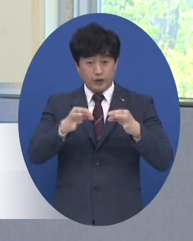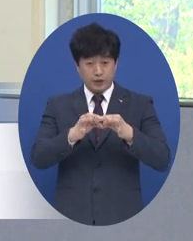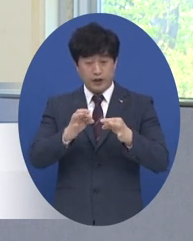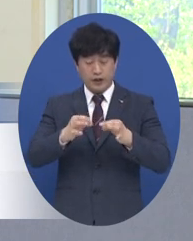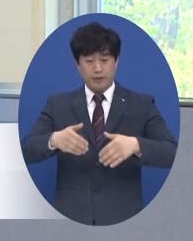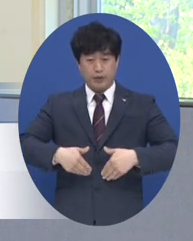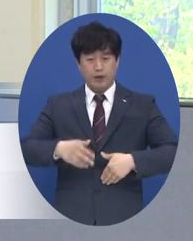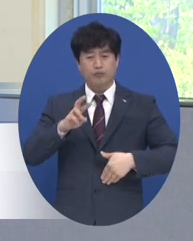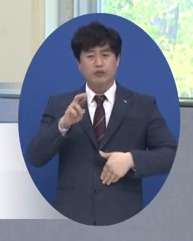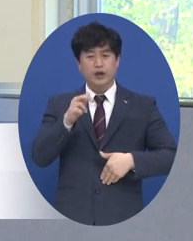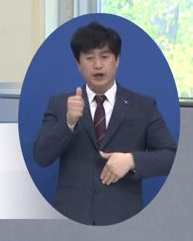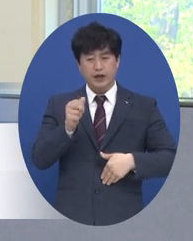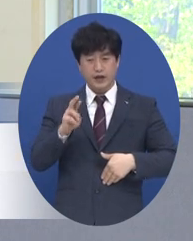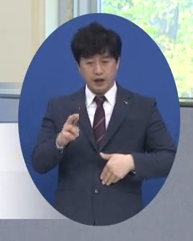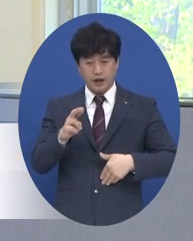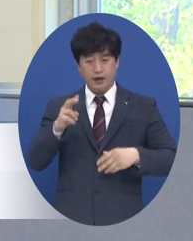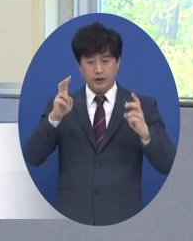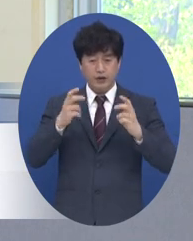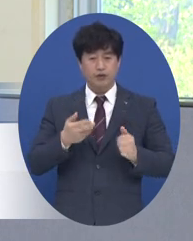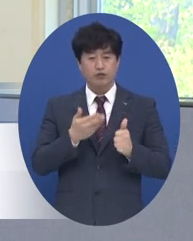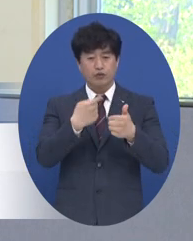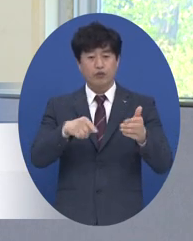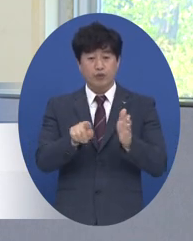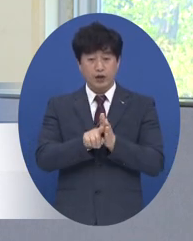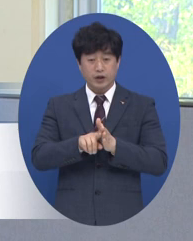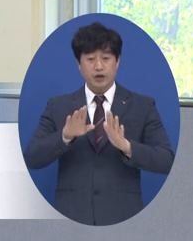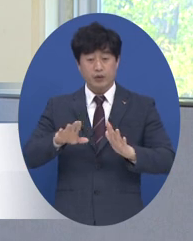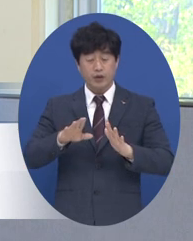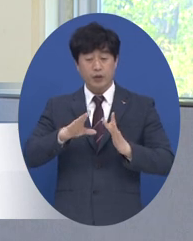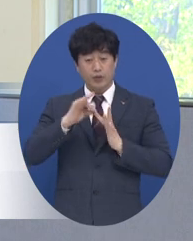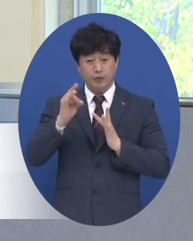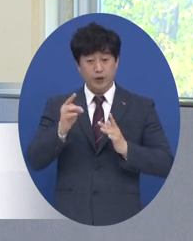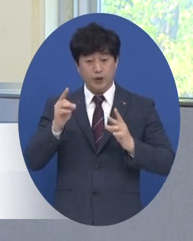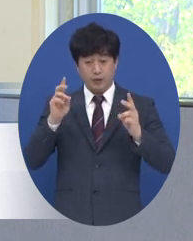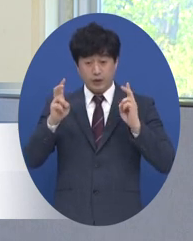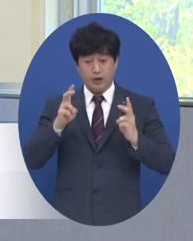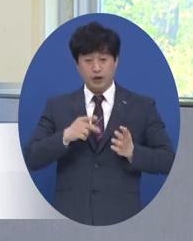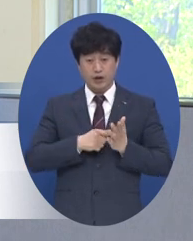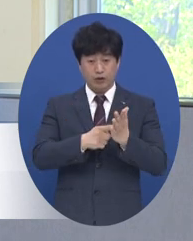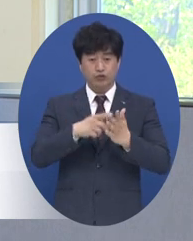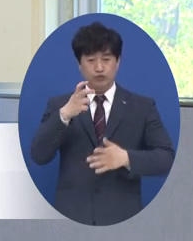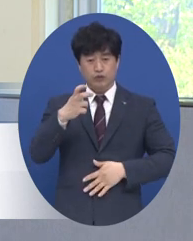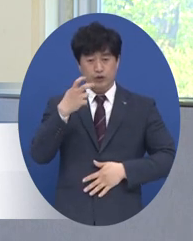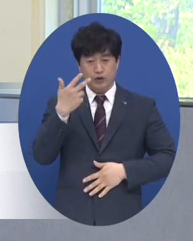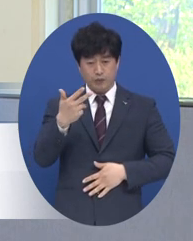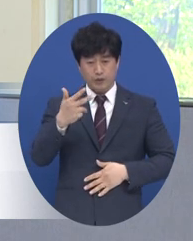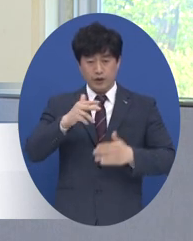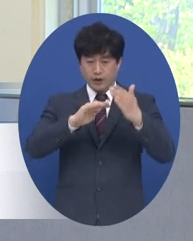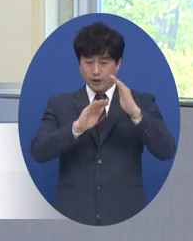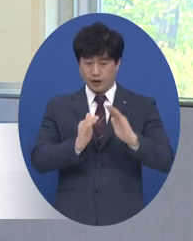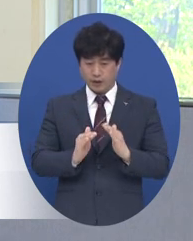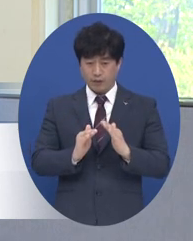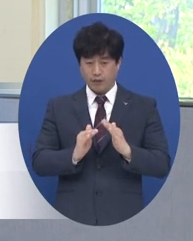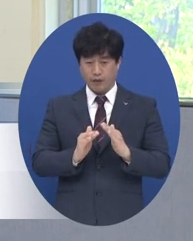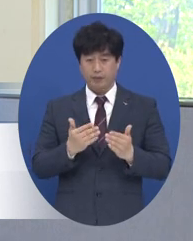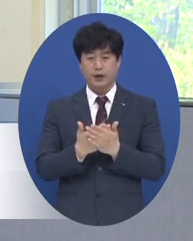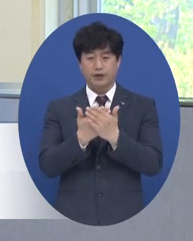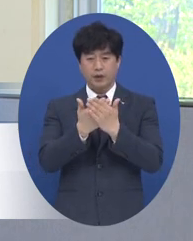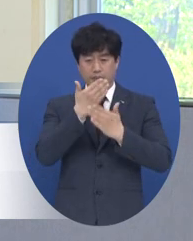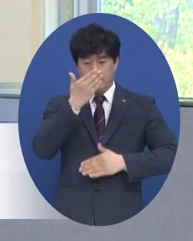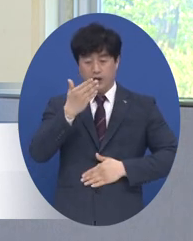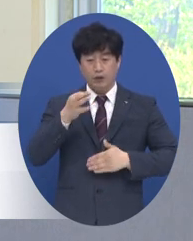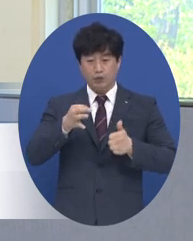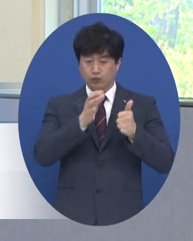rar 케어 육성하기 위해 이번에 선발한 v rar 기업들이 제안한 27 개 프로젝트를 발전시킬 수 있도록